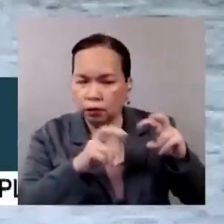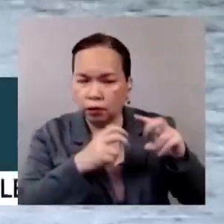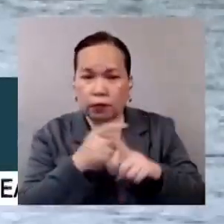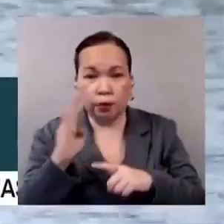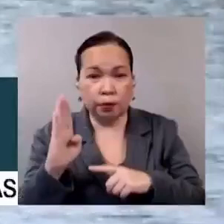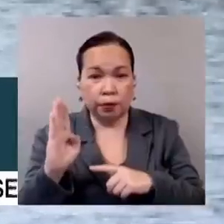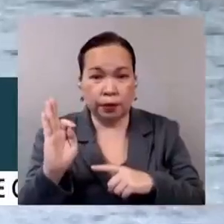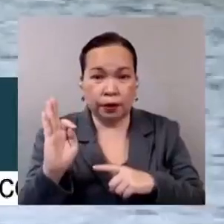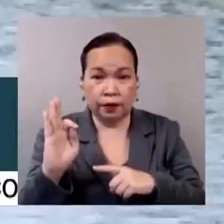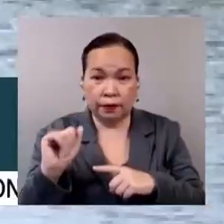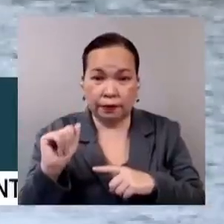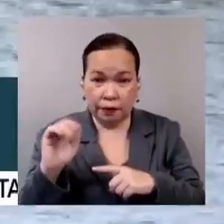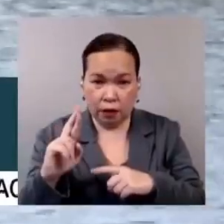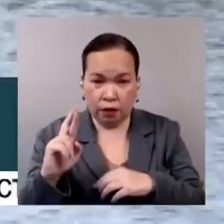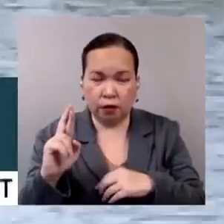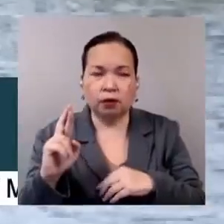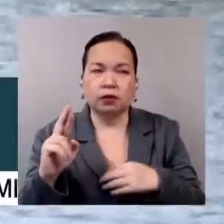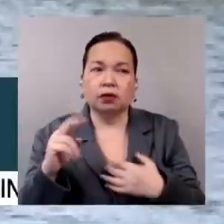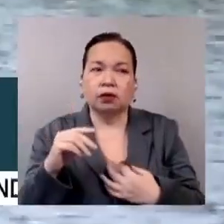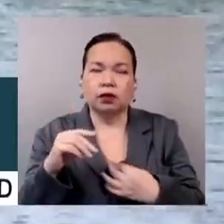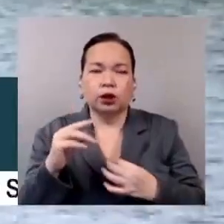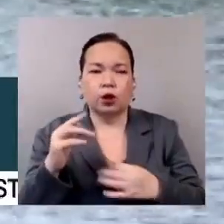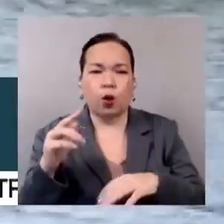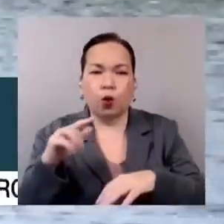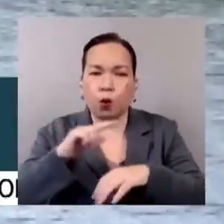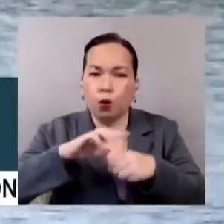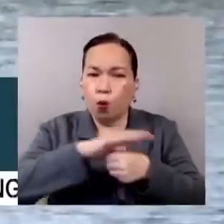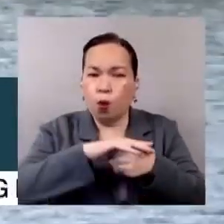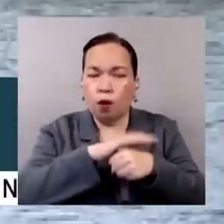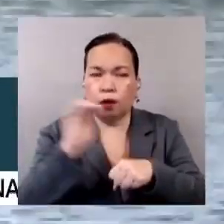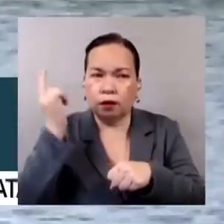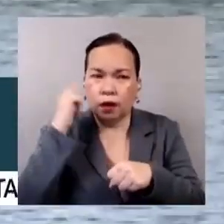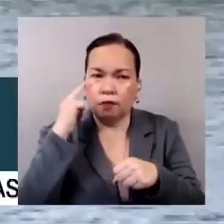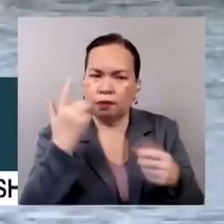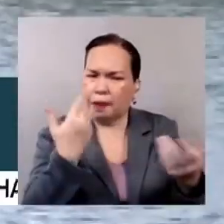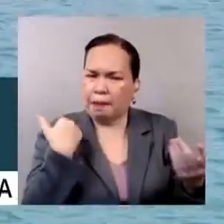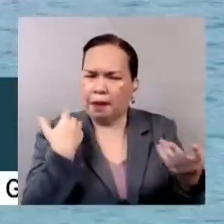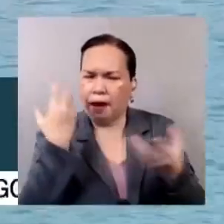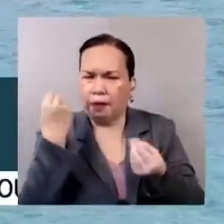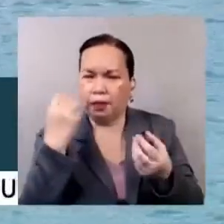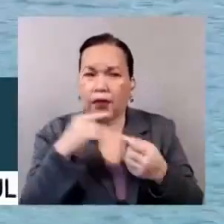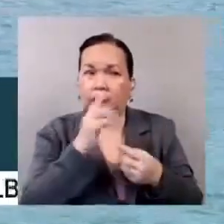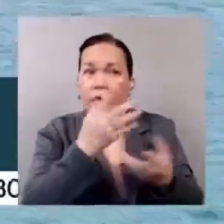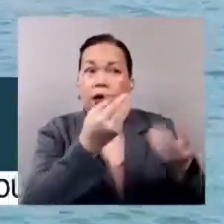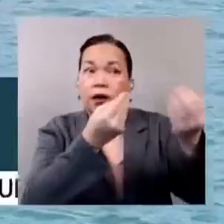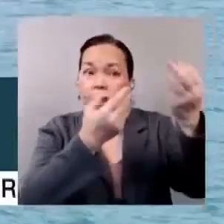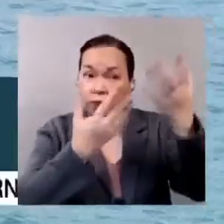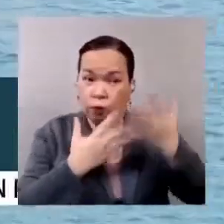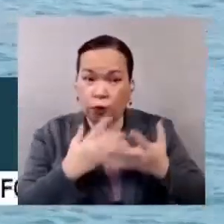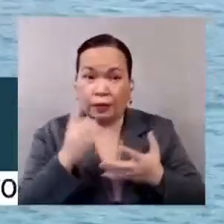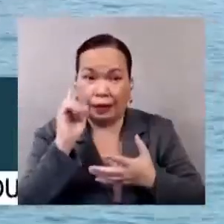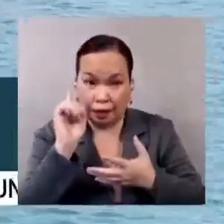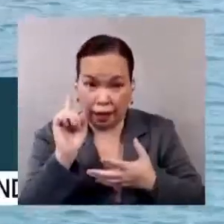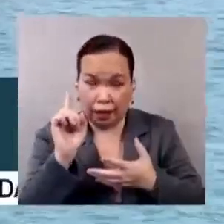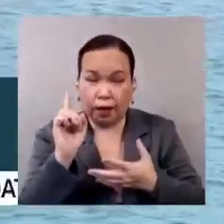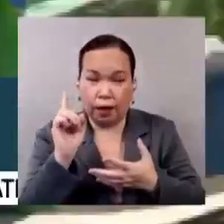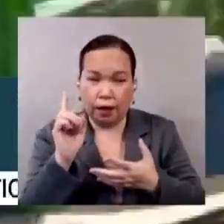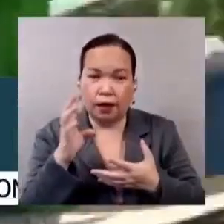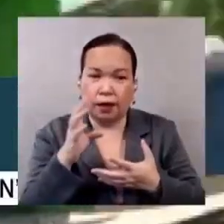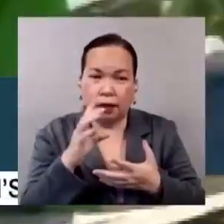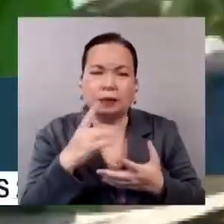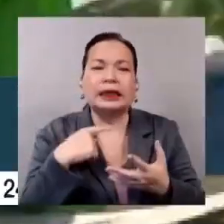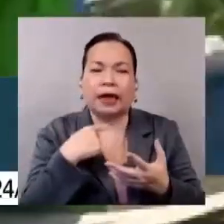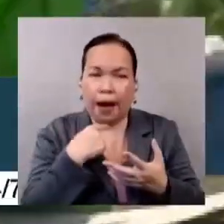government. Ang pinanghawakan pa lang natin right now is yung kanilang sinabi na safe na. Pero